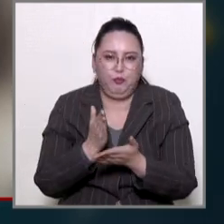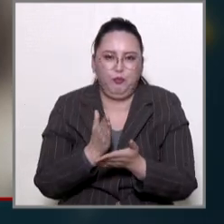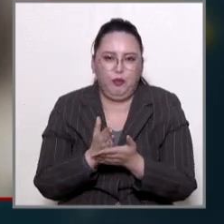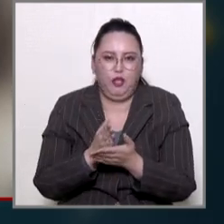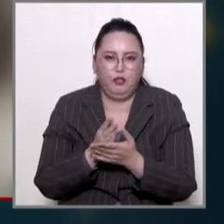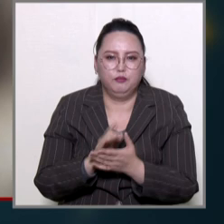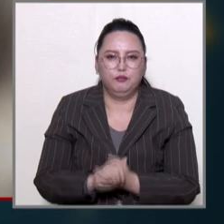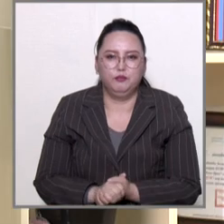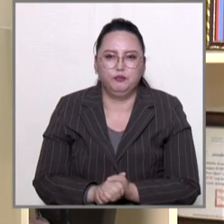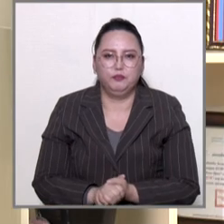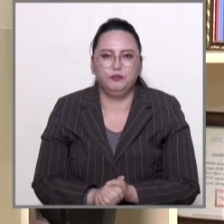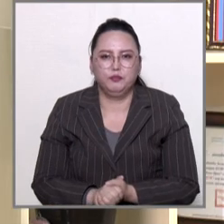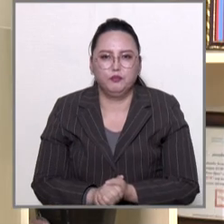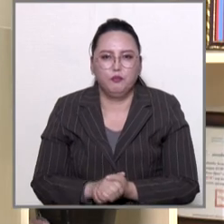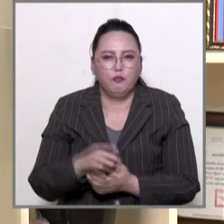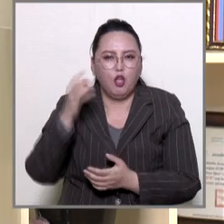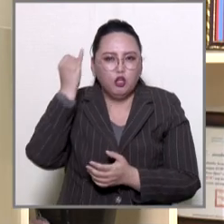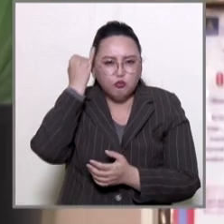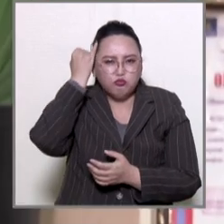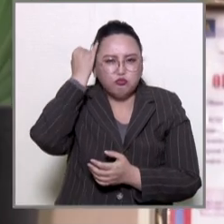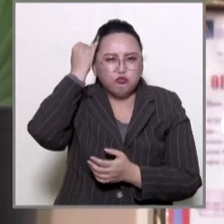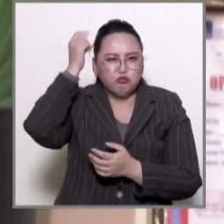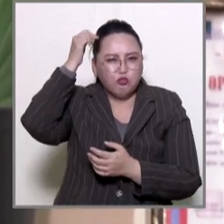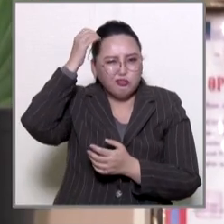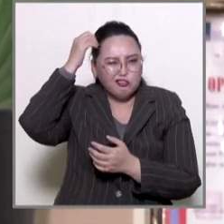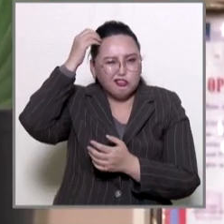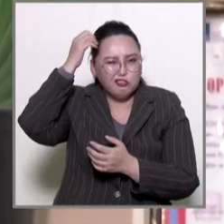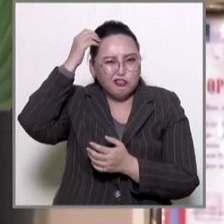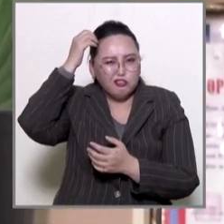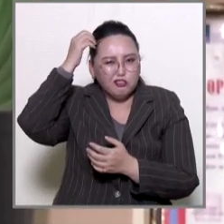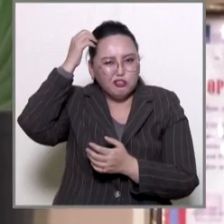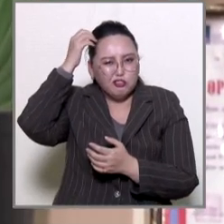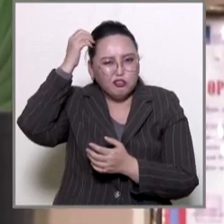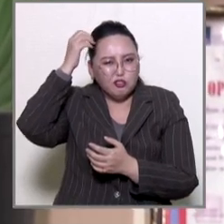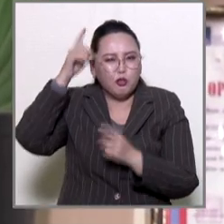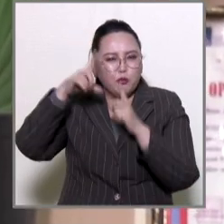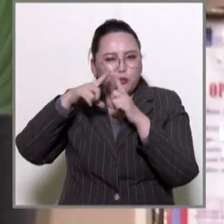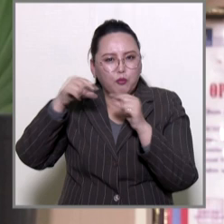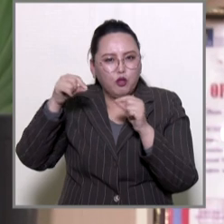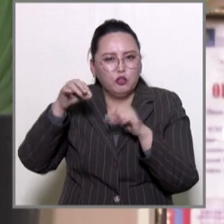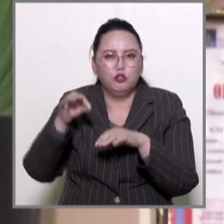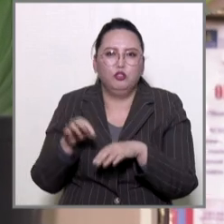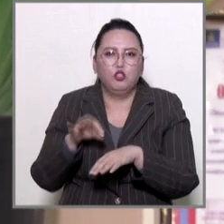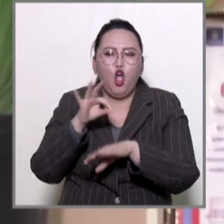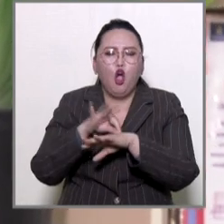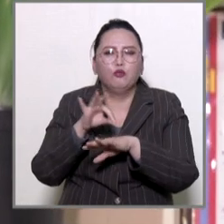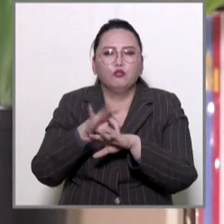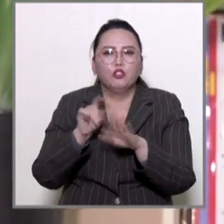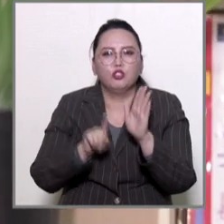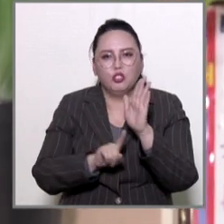хөлгөө. Удалгүй загтнахаа болж өвдөж эхлэв. Өвдөлт бол өвчин биш. Зүгээр л нэг